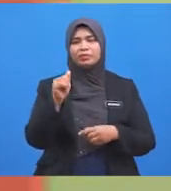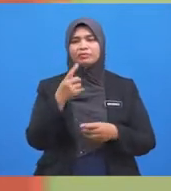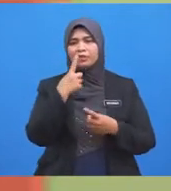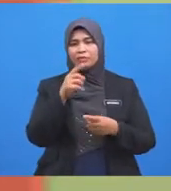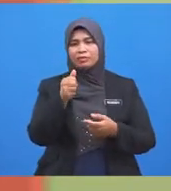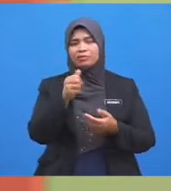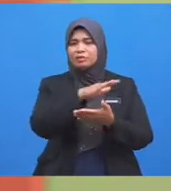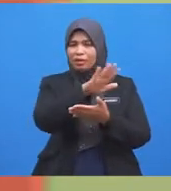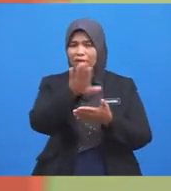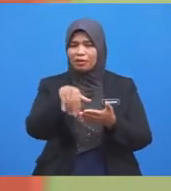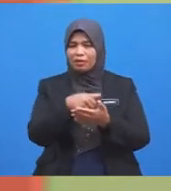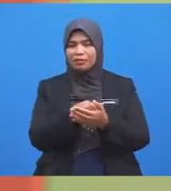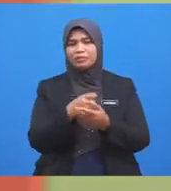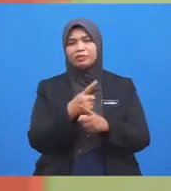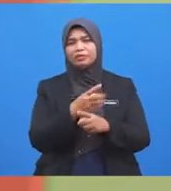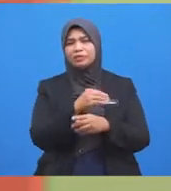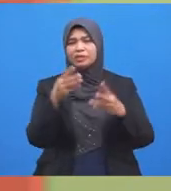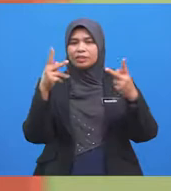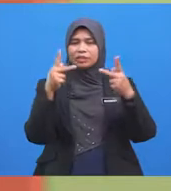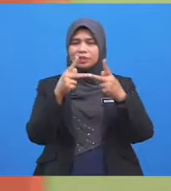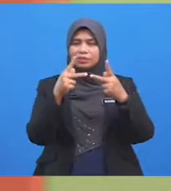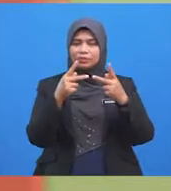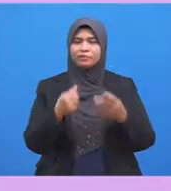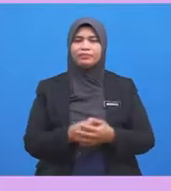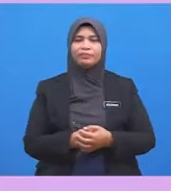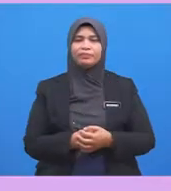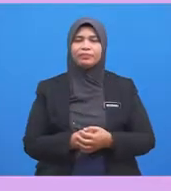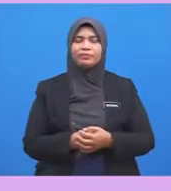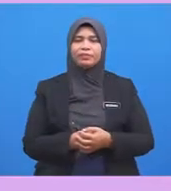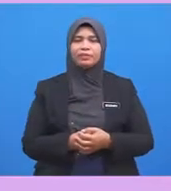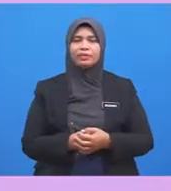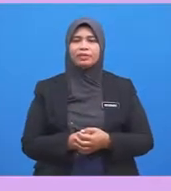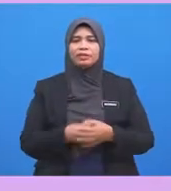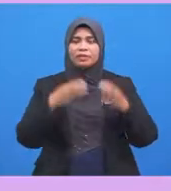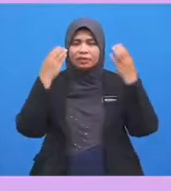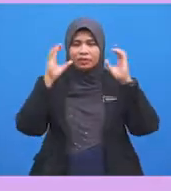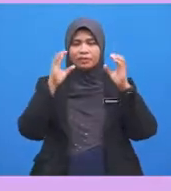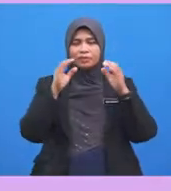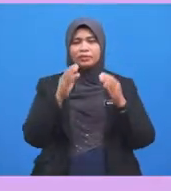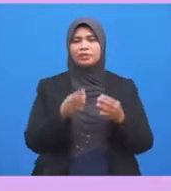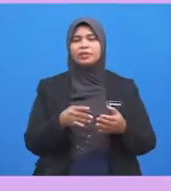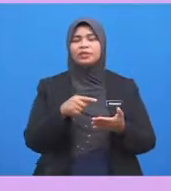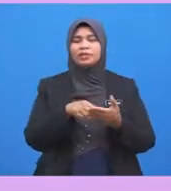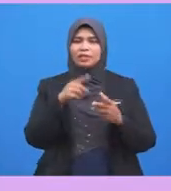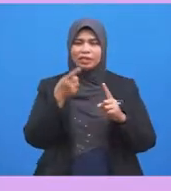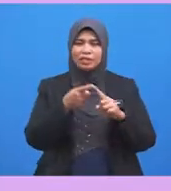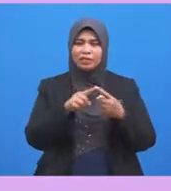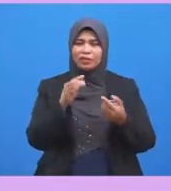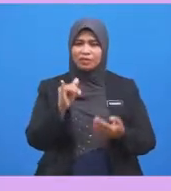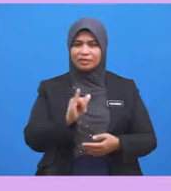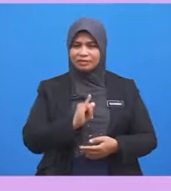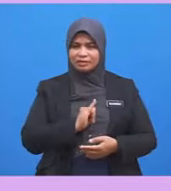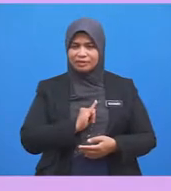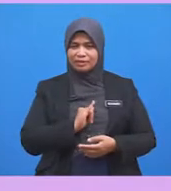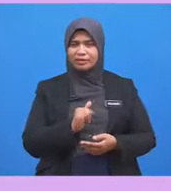semuanya tepat dan sesuai. Tahniah, Amy. Cikgu, ini kawan saya,